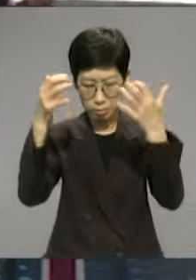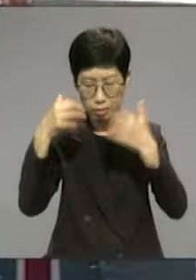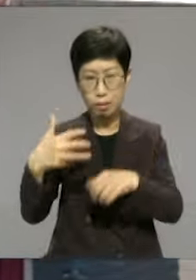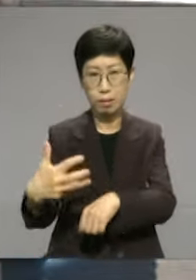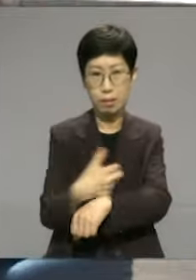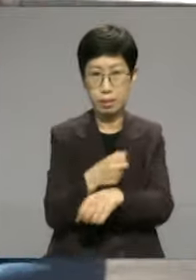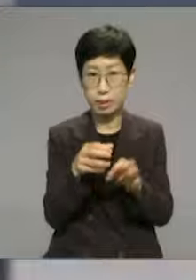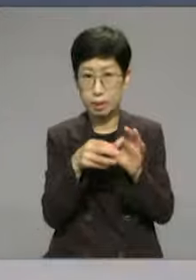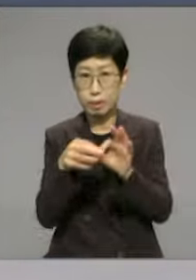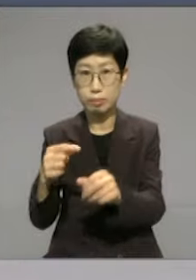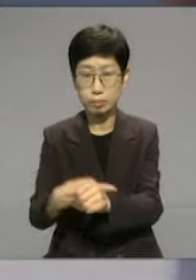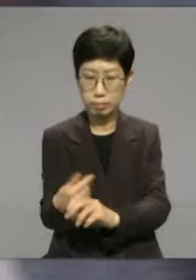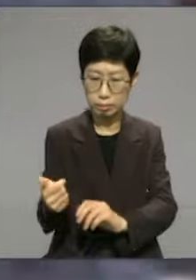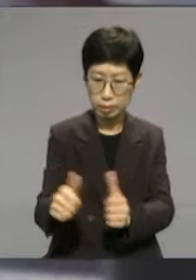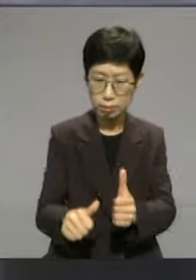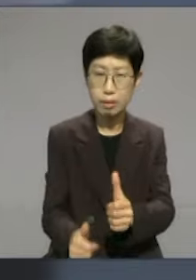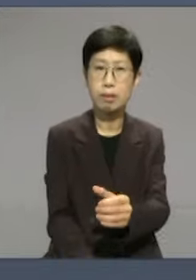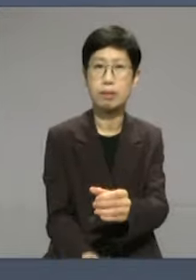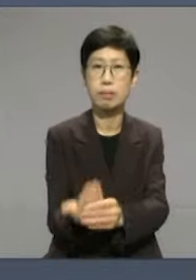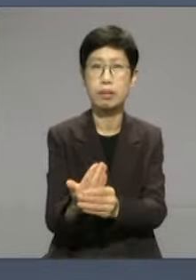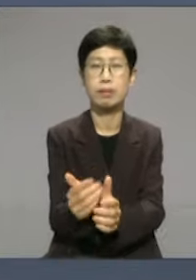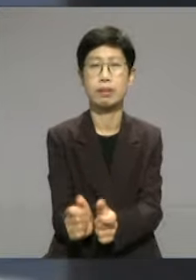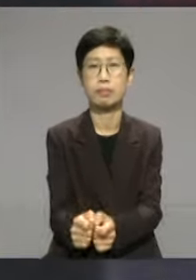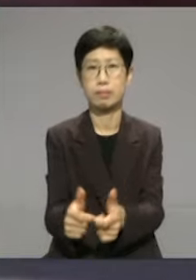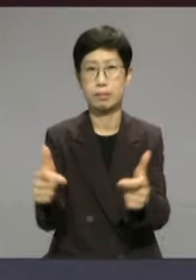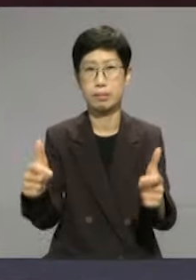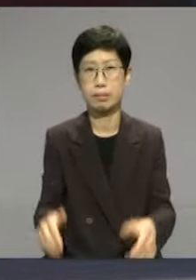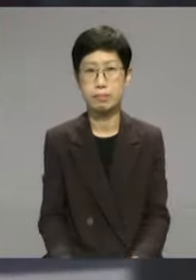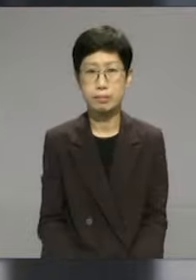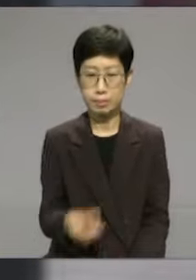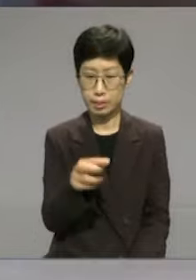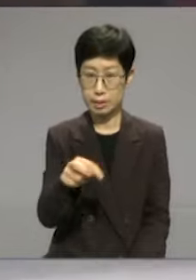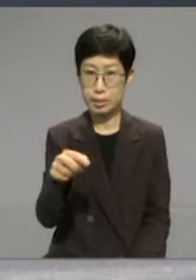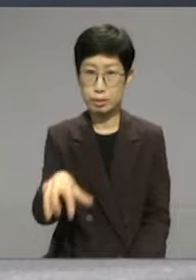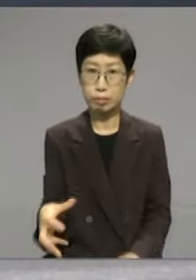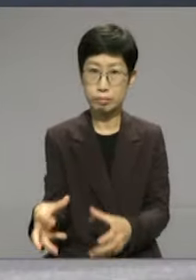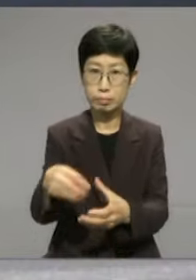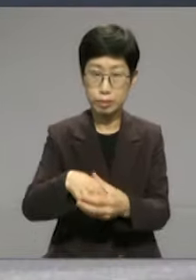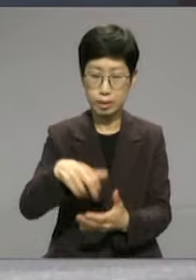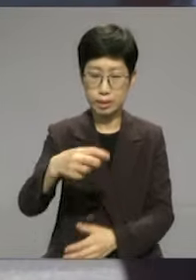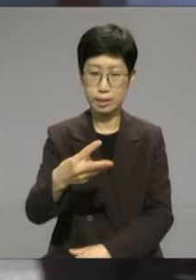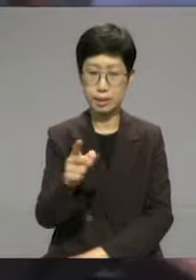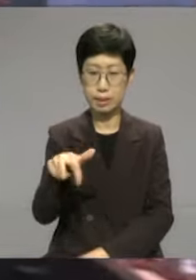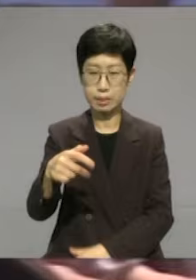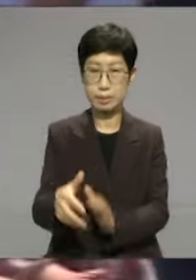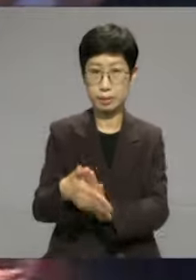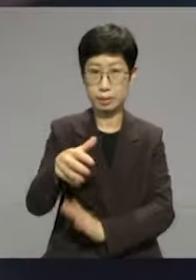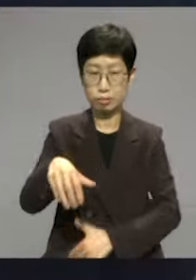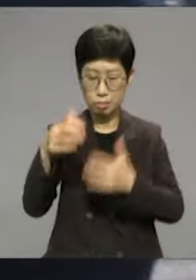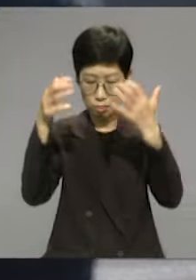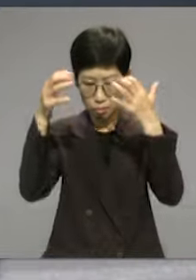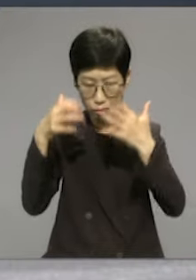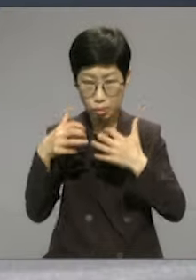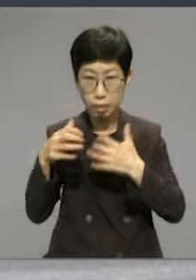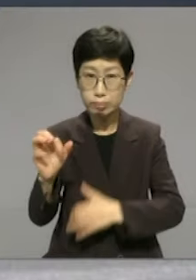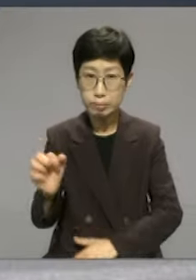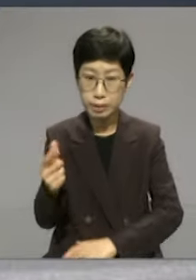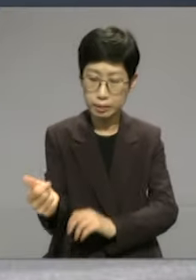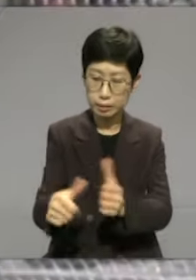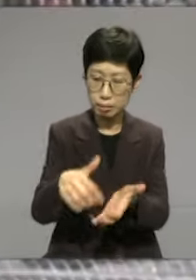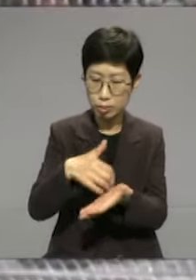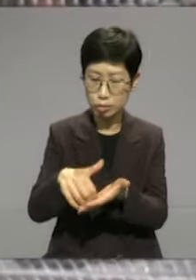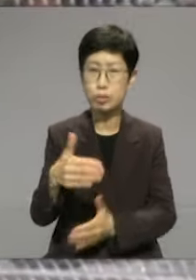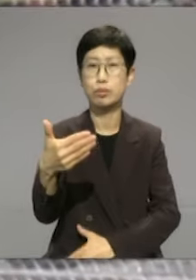부리면서 사망자도 속출하고 있습니다 라스베이거스를 포함하는 클라크 카운티에서는 포 의심 사망자가 최소